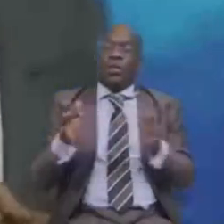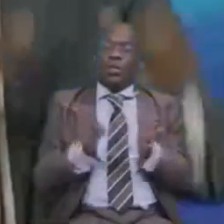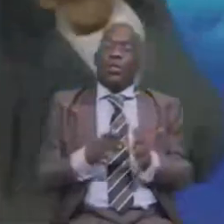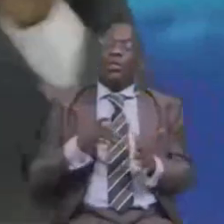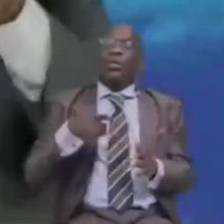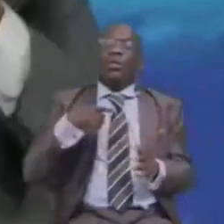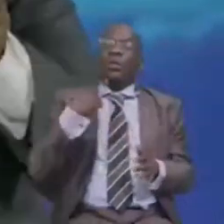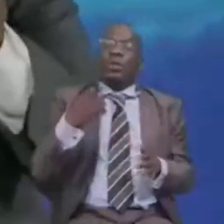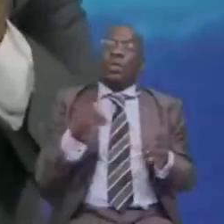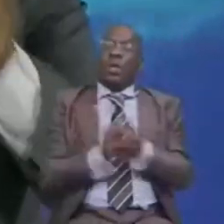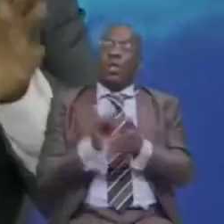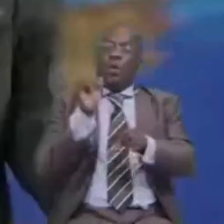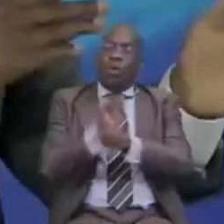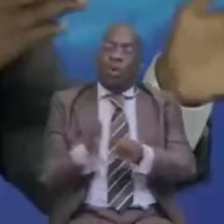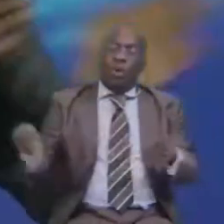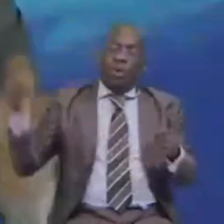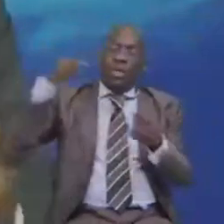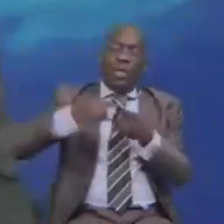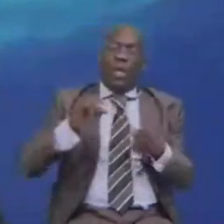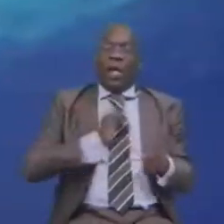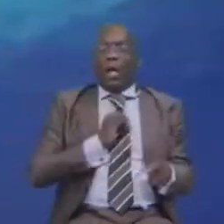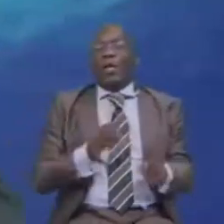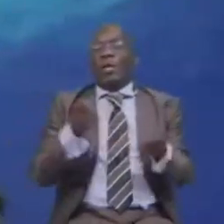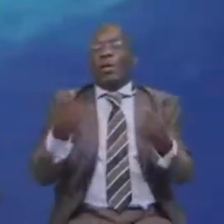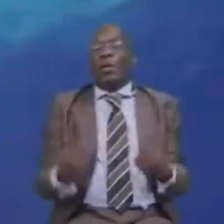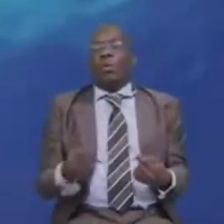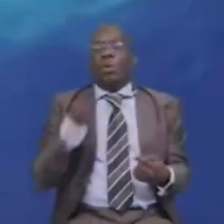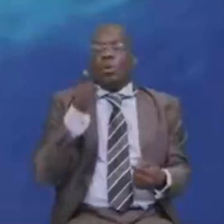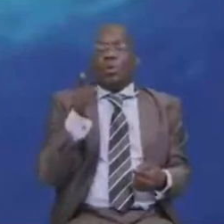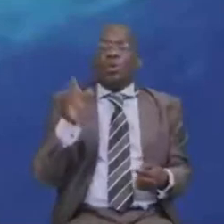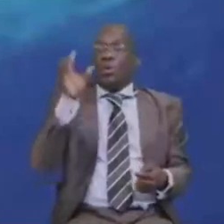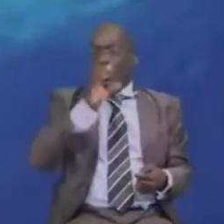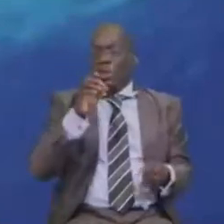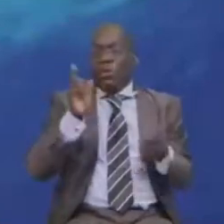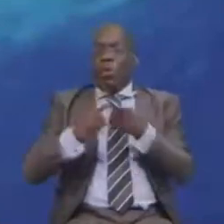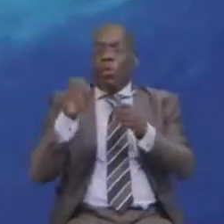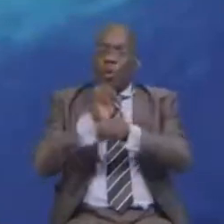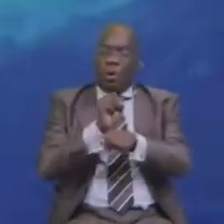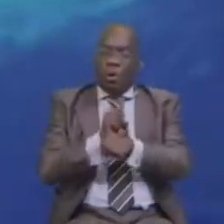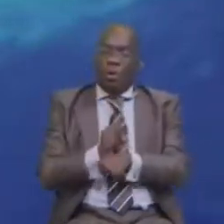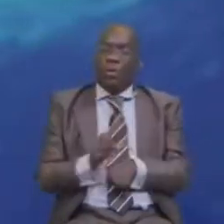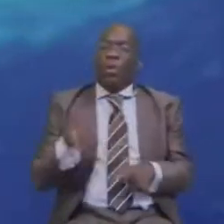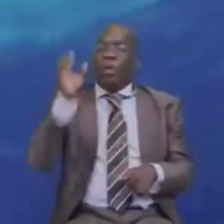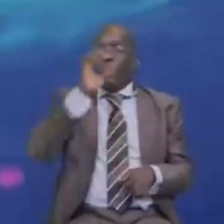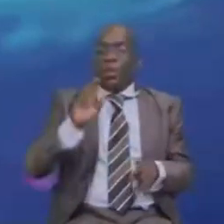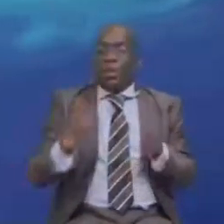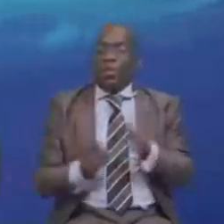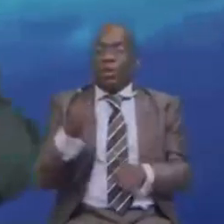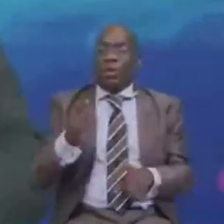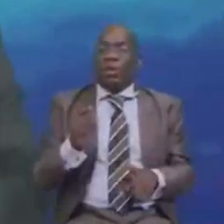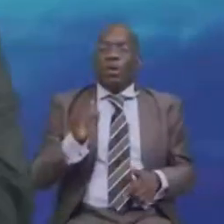je vienne. Ainsi donc, vous cherchez premièrement votre engagement. Cherchez premièrement